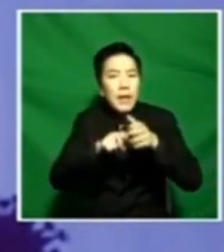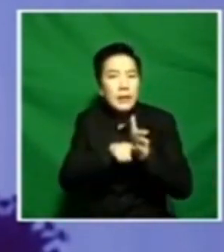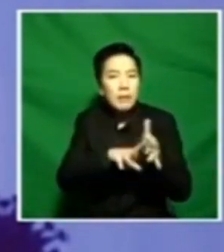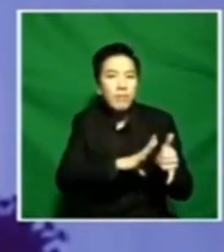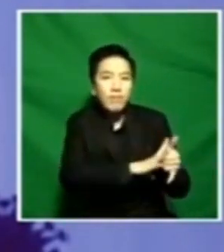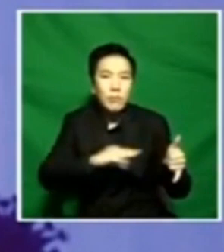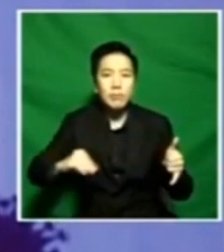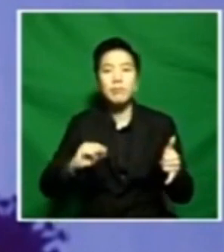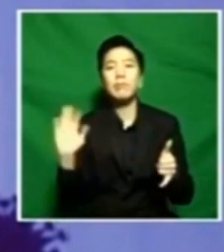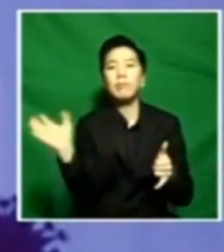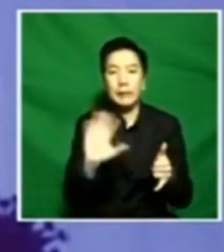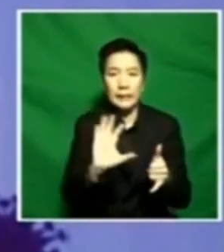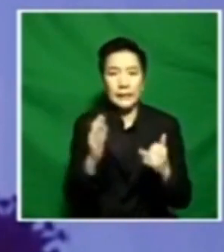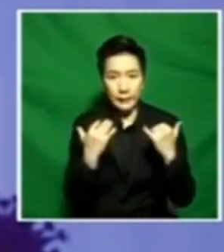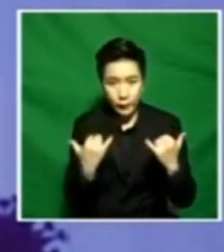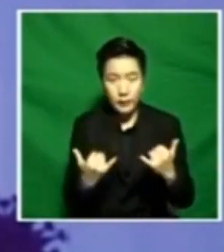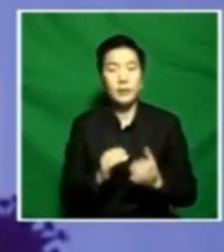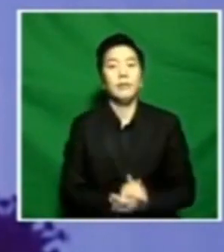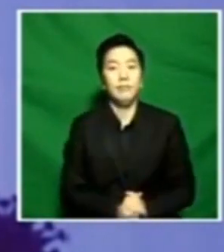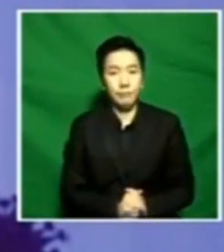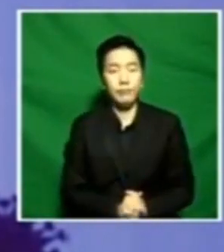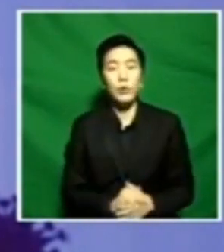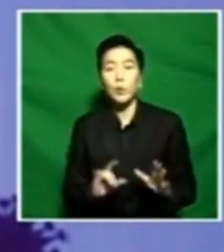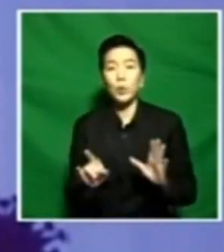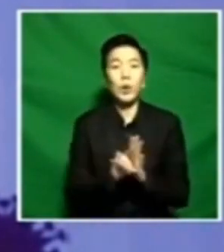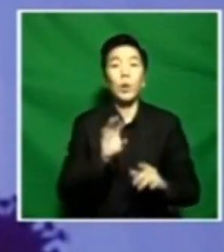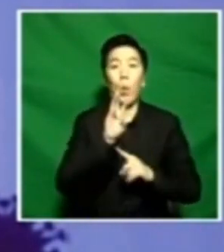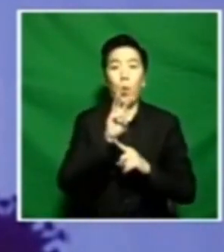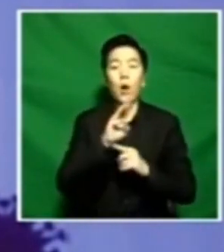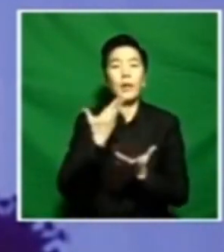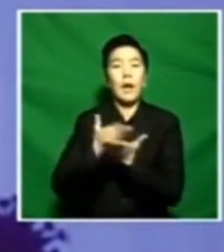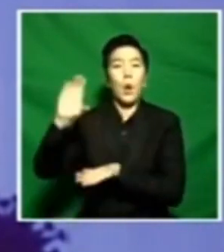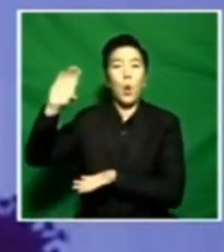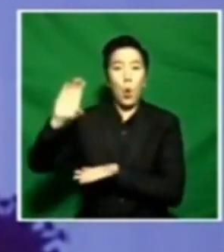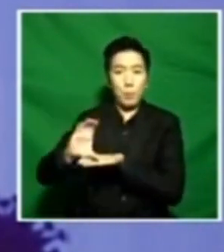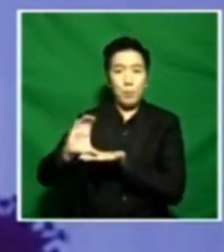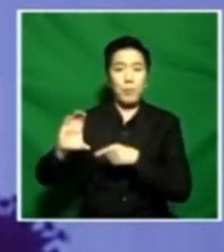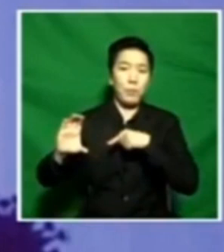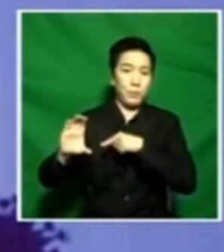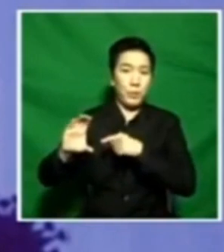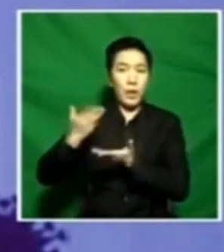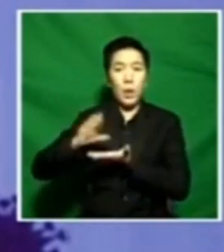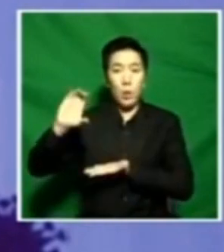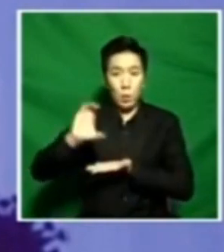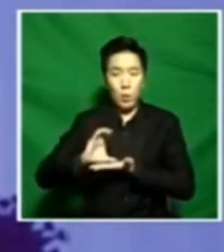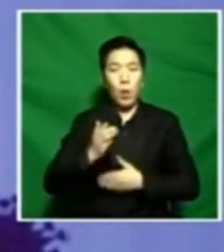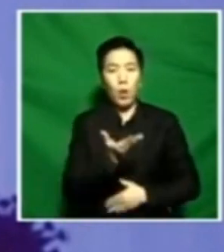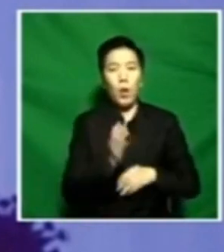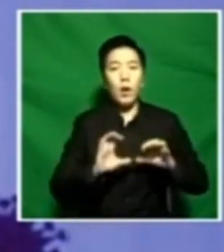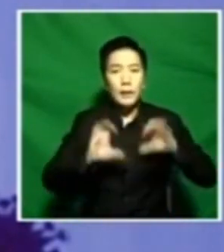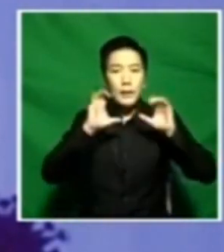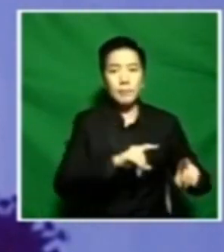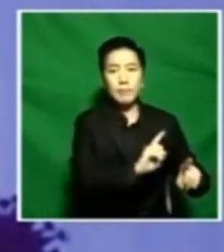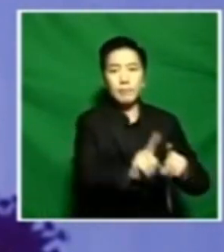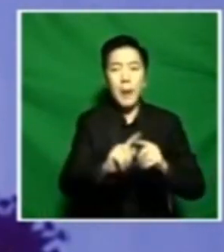จำเป็นต้องใช้พรกการบริหารราชการในสถานการณ์ฉุกเฉินเพื่อระดมทุกสภาพกำลังหยุดยั้งการแพร่ระบาดและบรรเทา